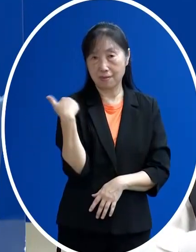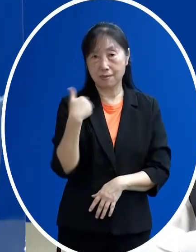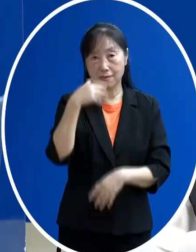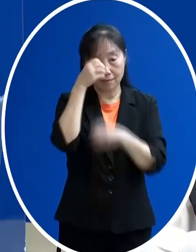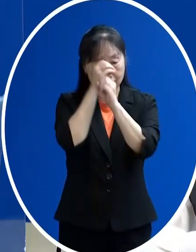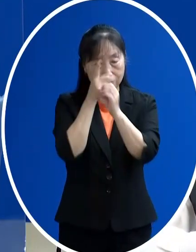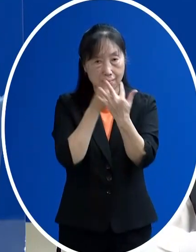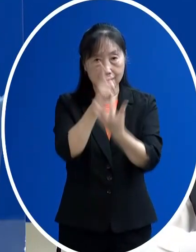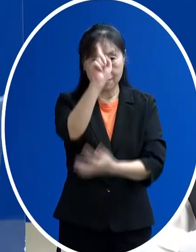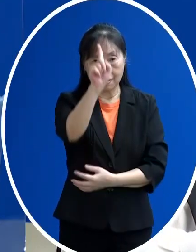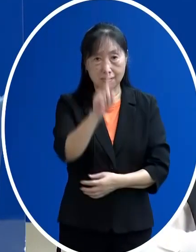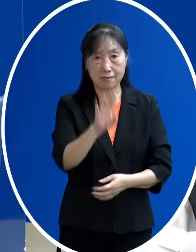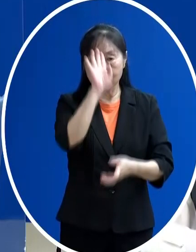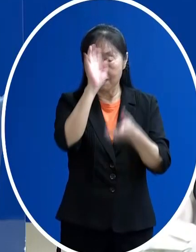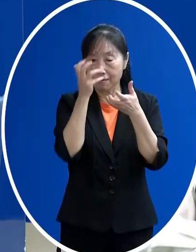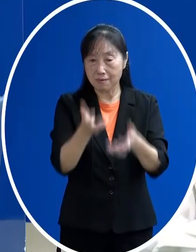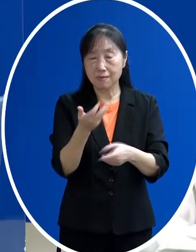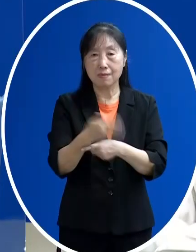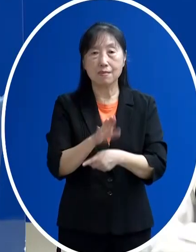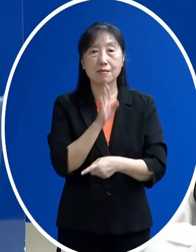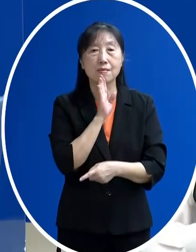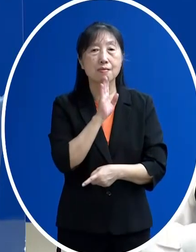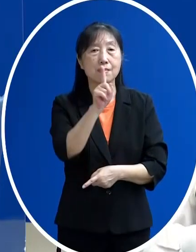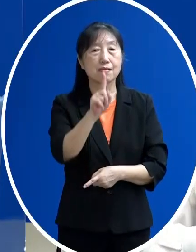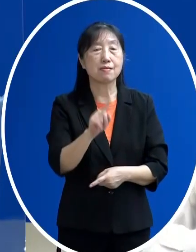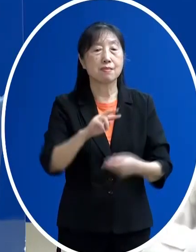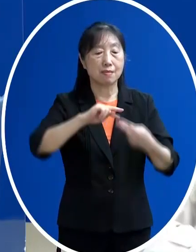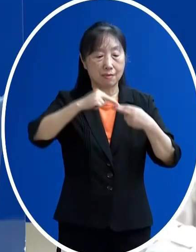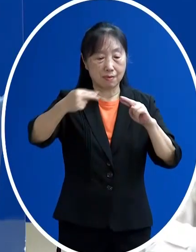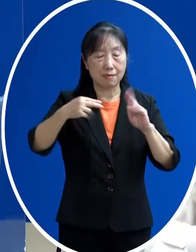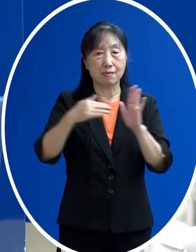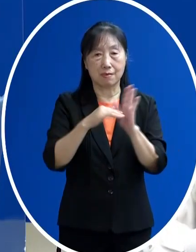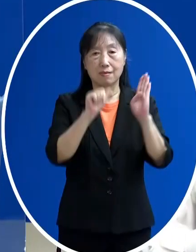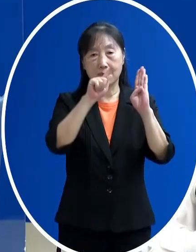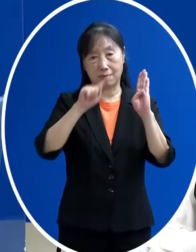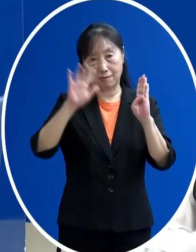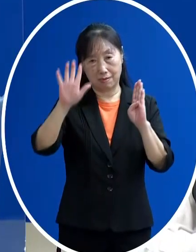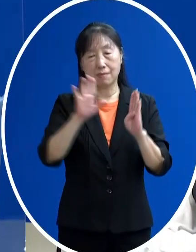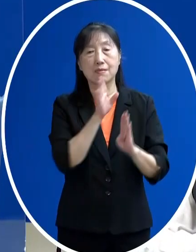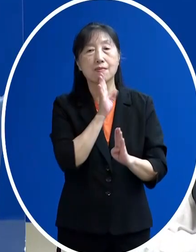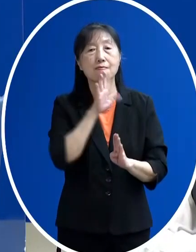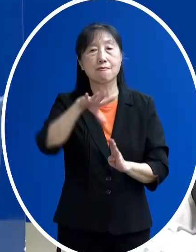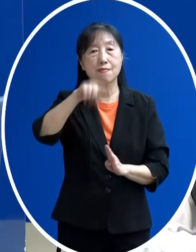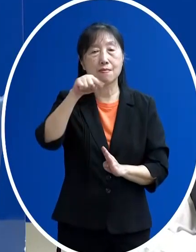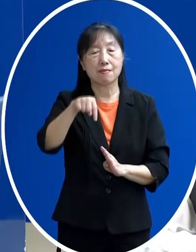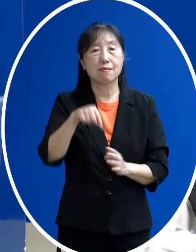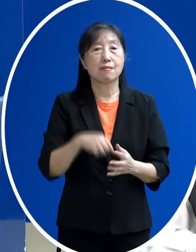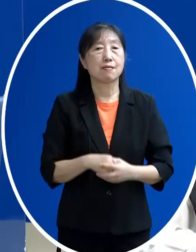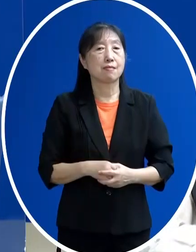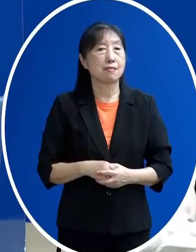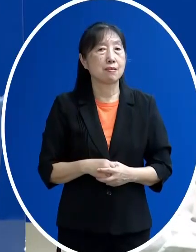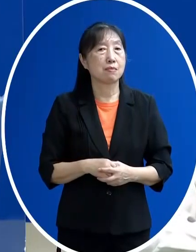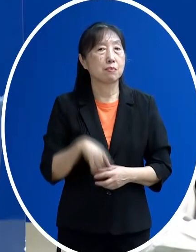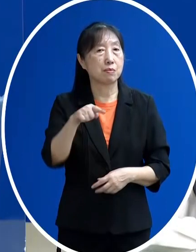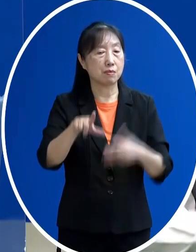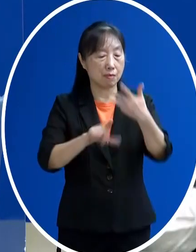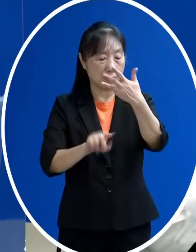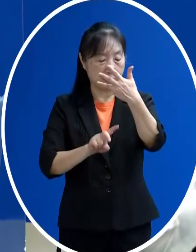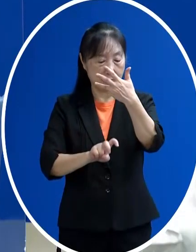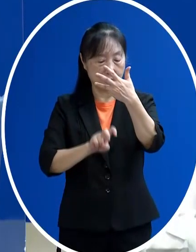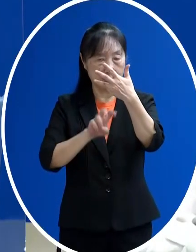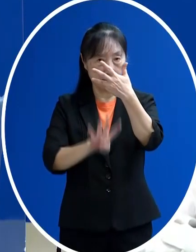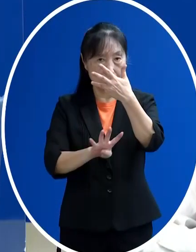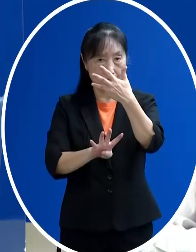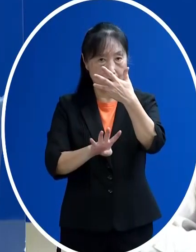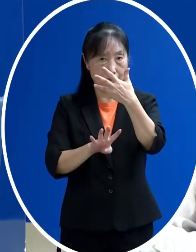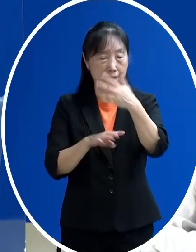检出一例这个重症死亡的个案呢，是定序确认为 BA.5 的首例个案，这是一个我们在8月24号